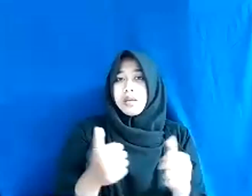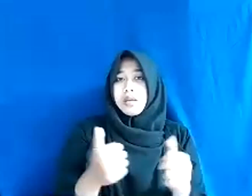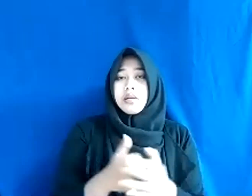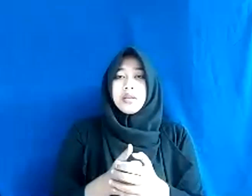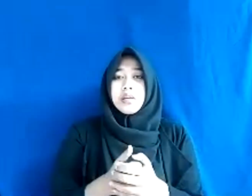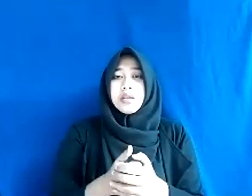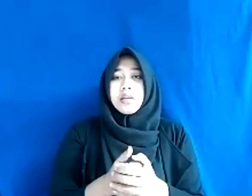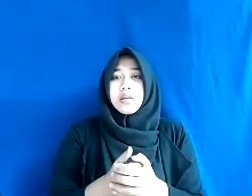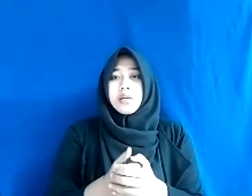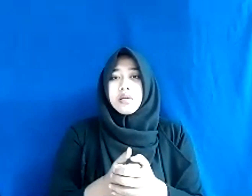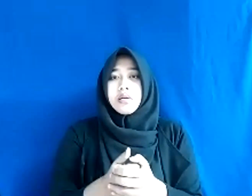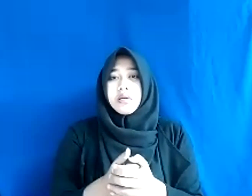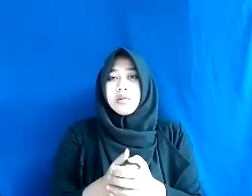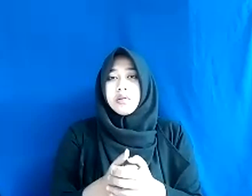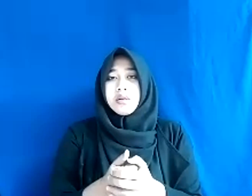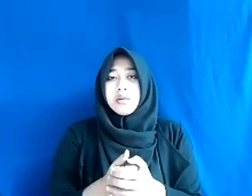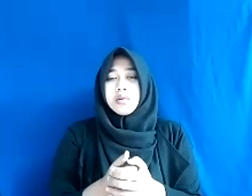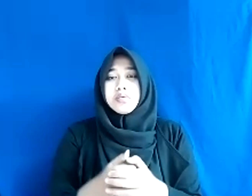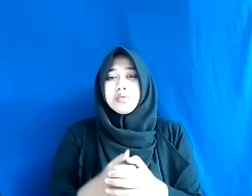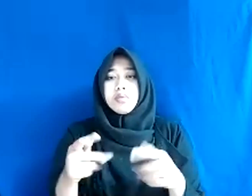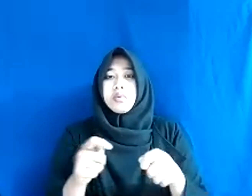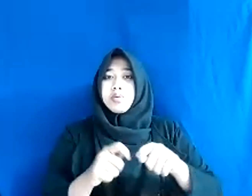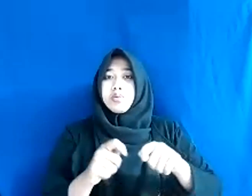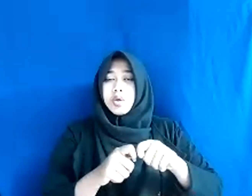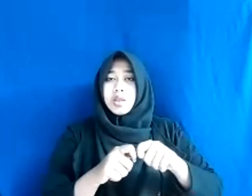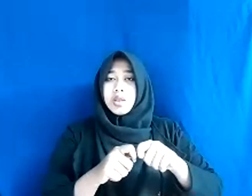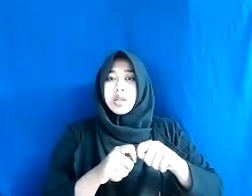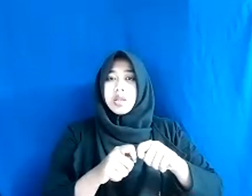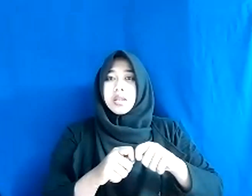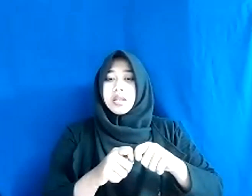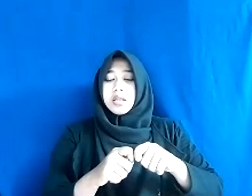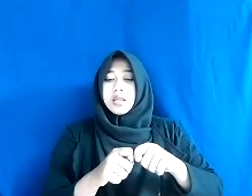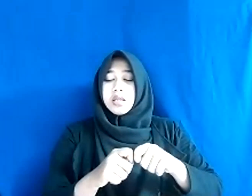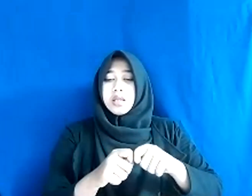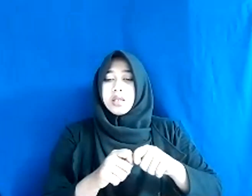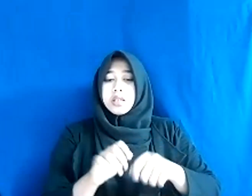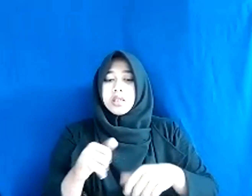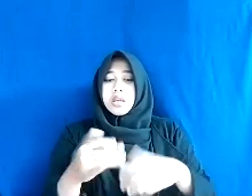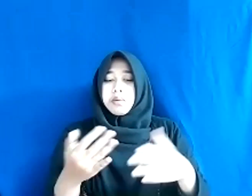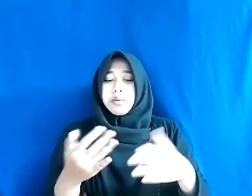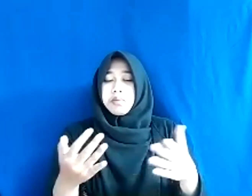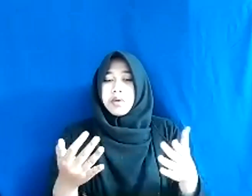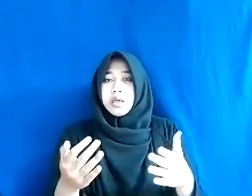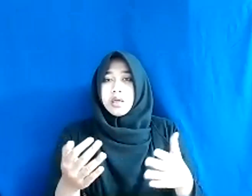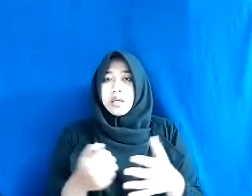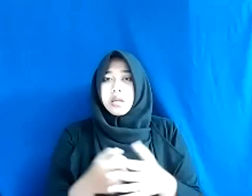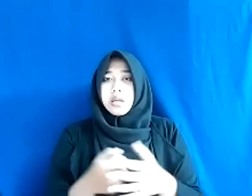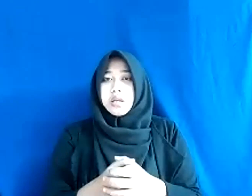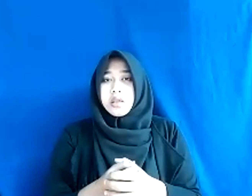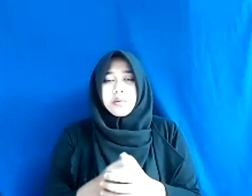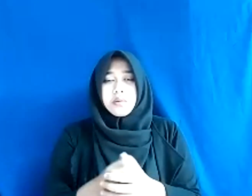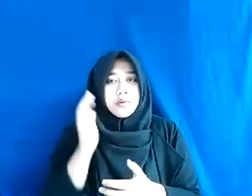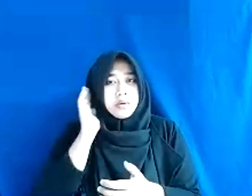memperkuat ekonominya sehingga tidak terlalu terpukul. Dan saya kira juga kaitannya dengan